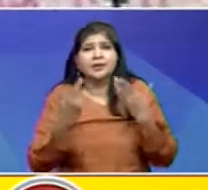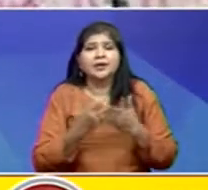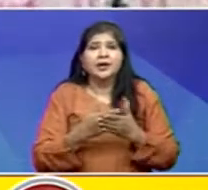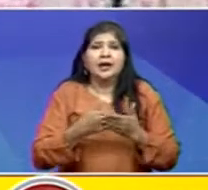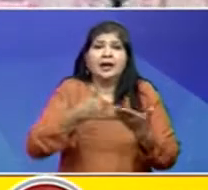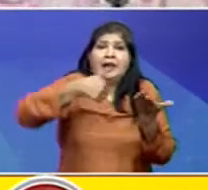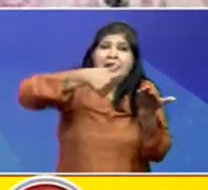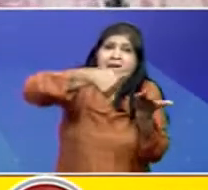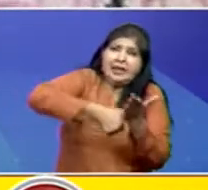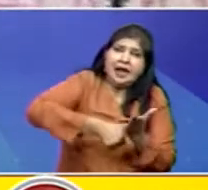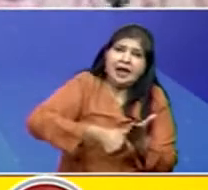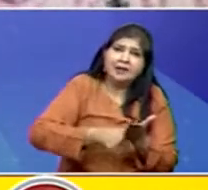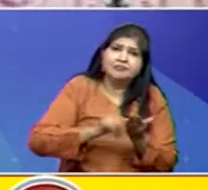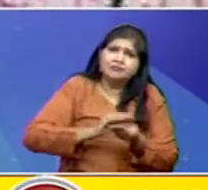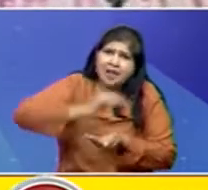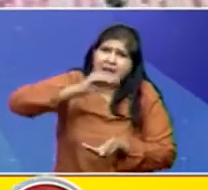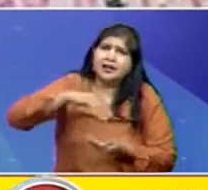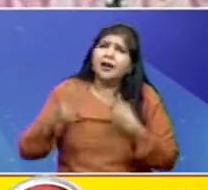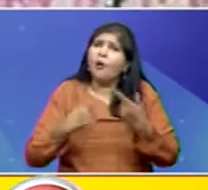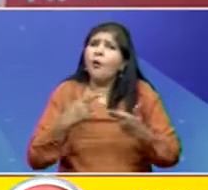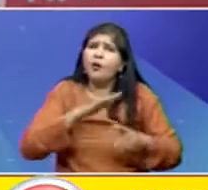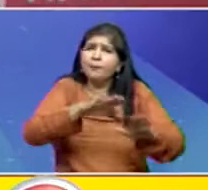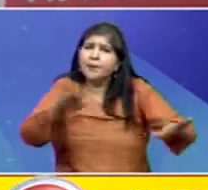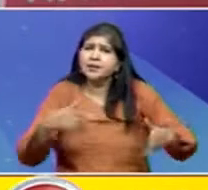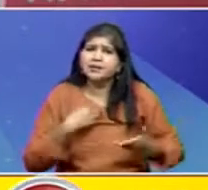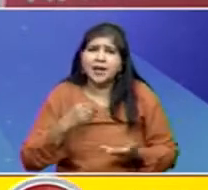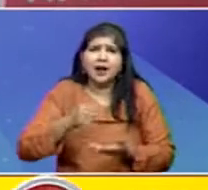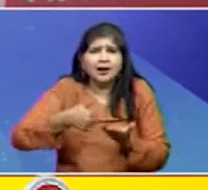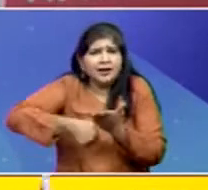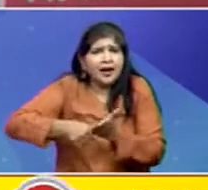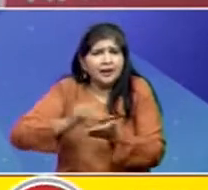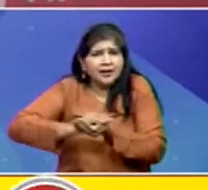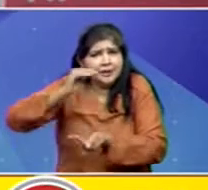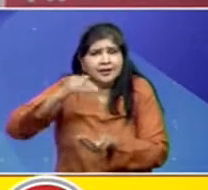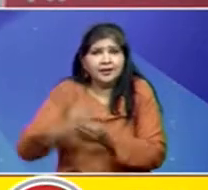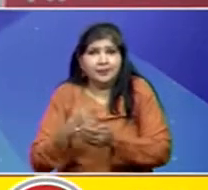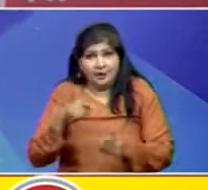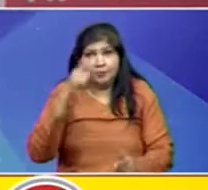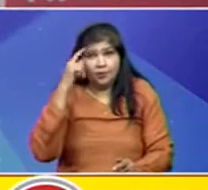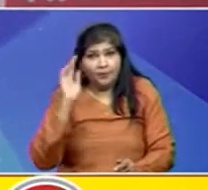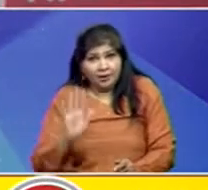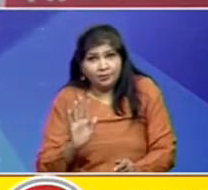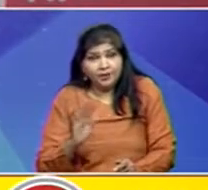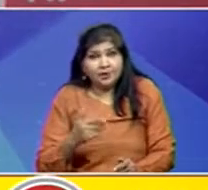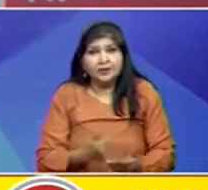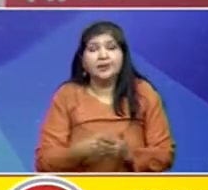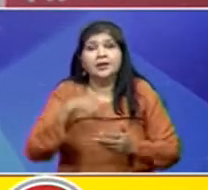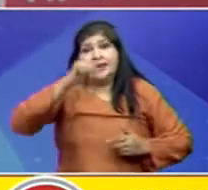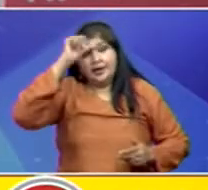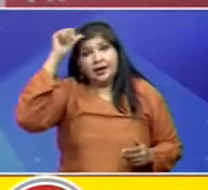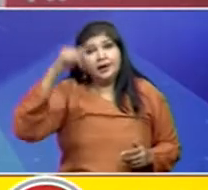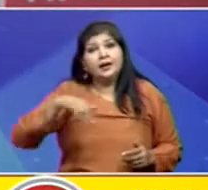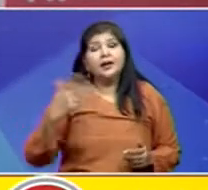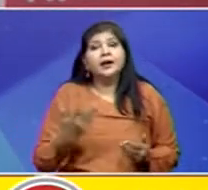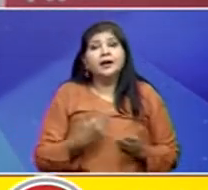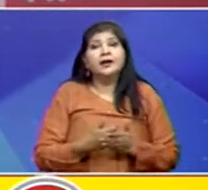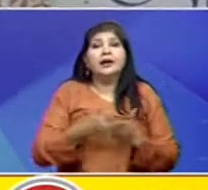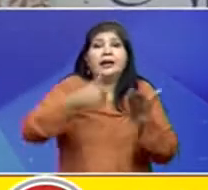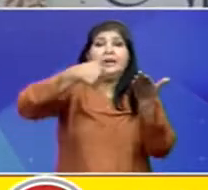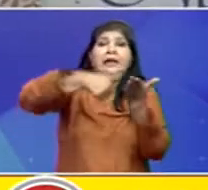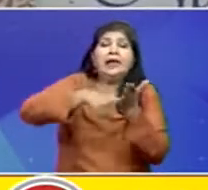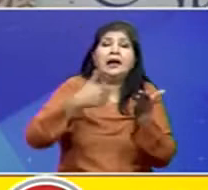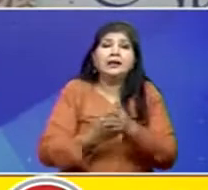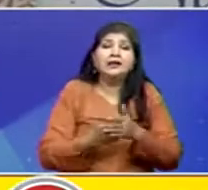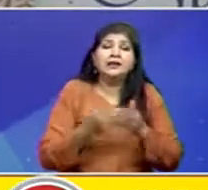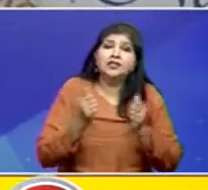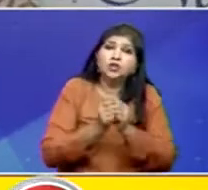टिकेटों के संगर का शौक किसे नहीं होता है लेकिन क्या आपको पता है कि भारत में डाक टिकट